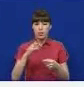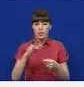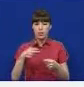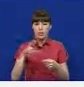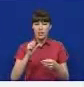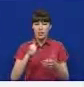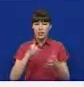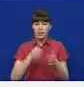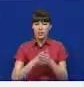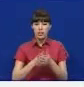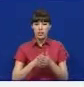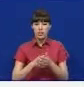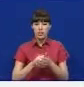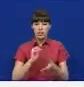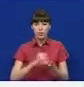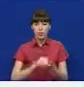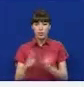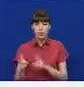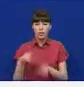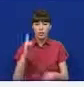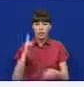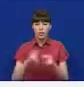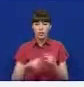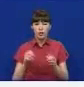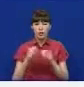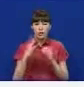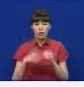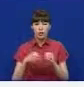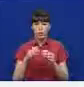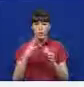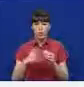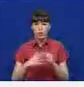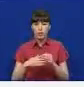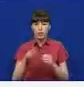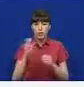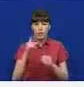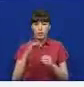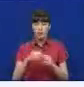аяқталады, ал 14-15 тамызда конференция өз жұмысын бастайды.